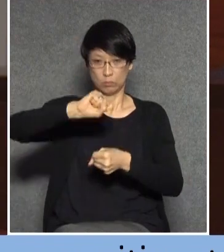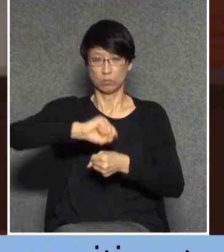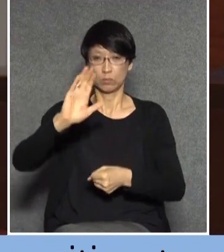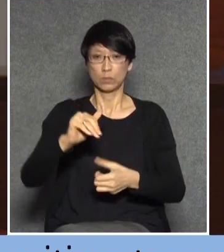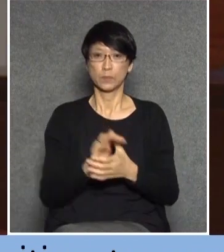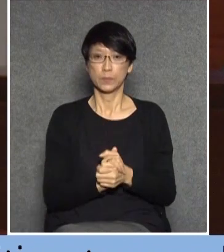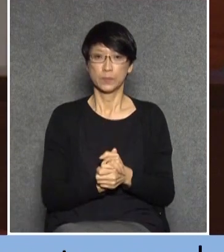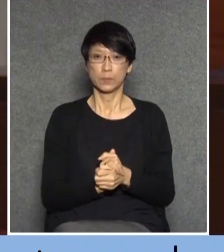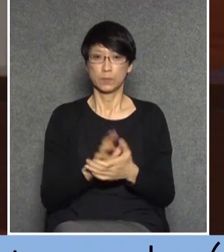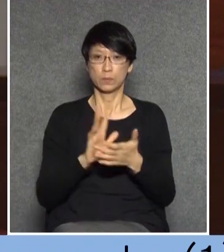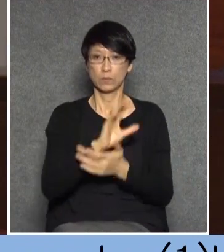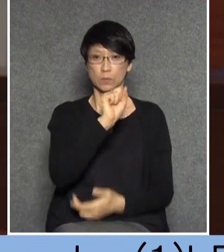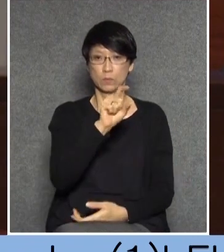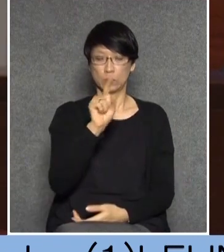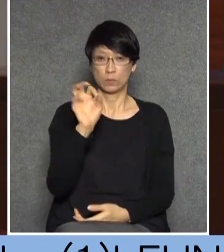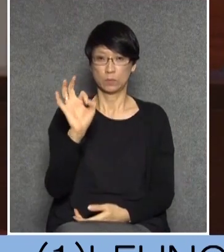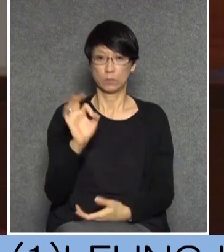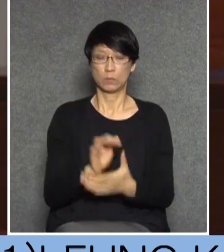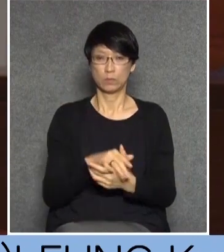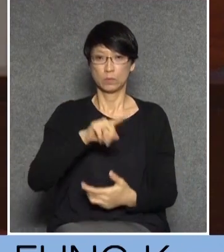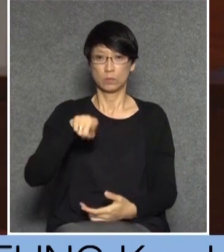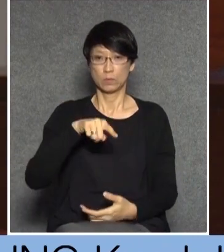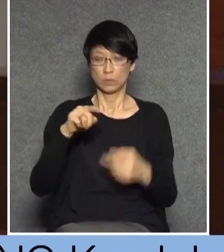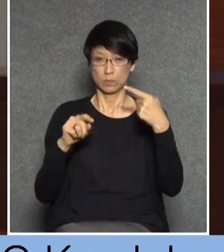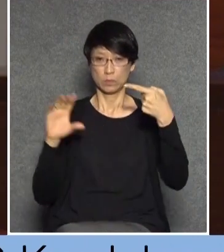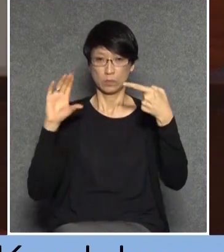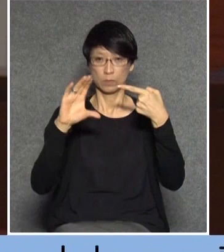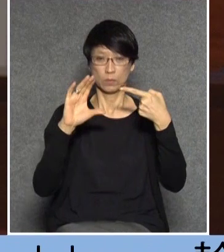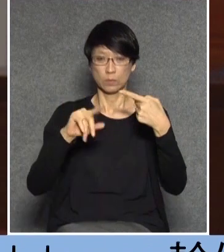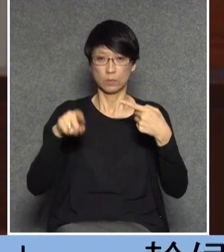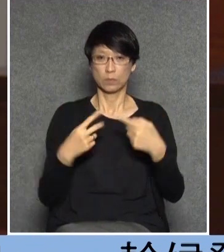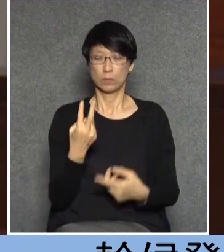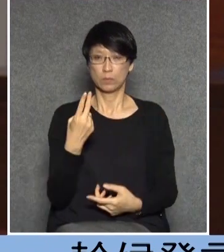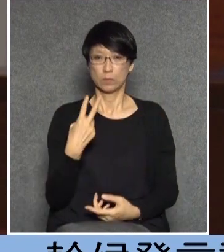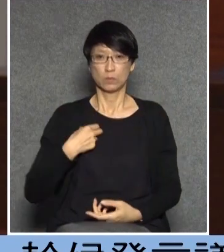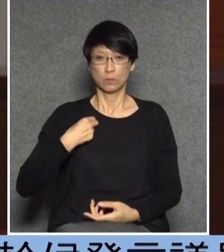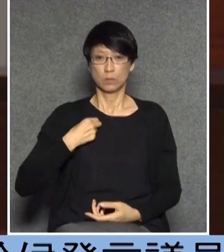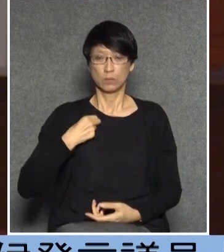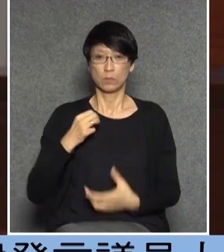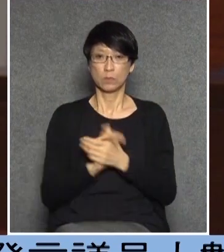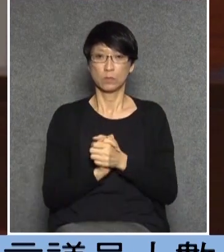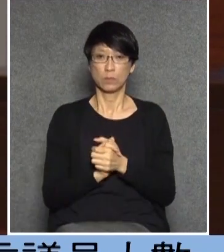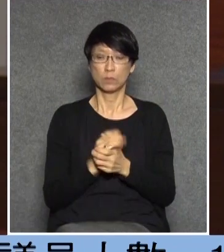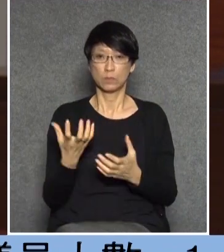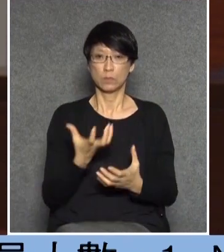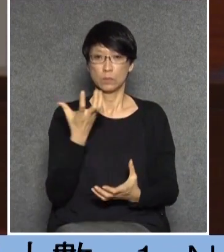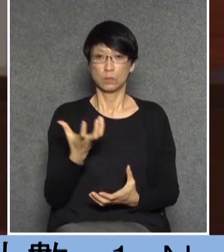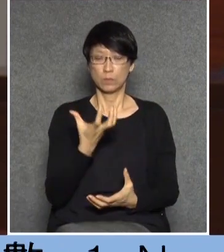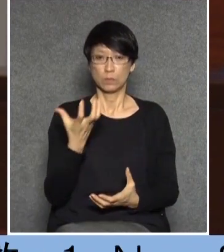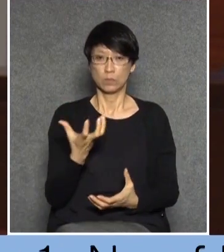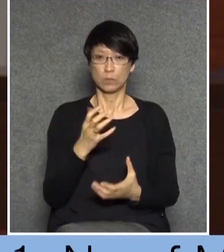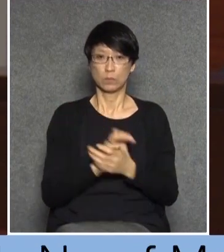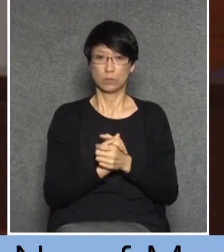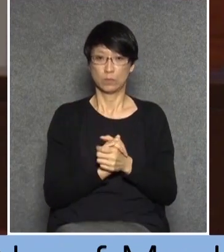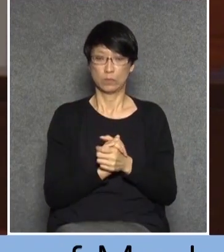在2013年耗資1億1000多萬，將3個位於青衣火炭和錦田的車務控制中心合併